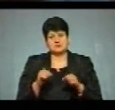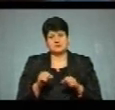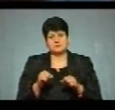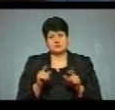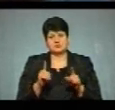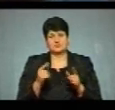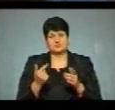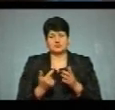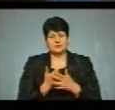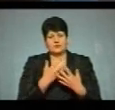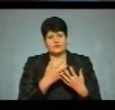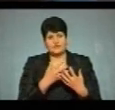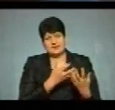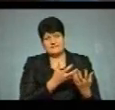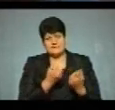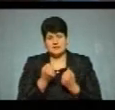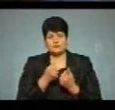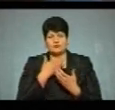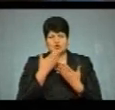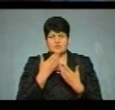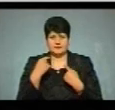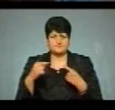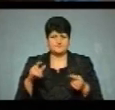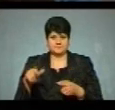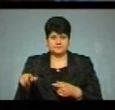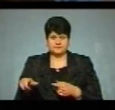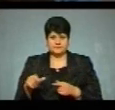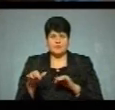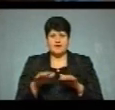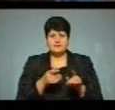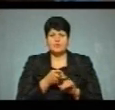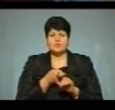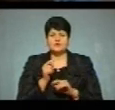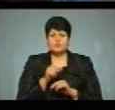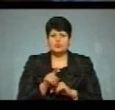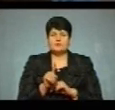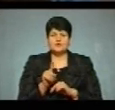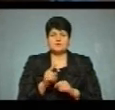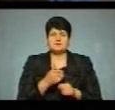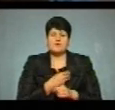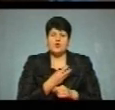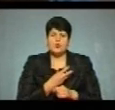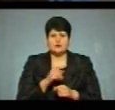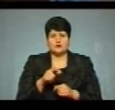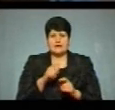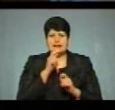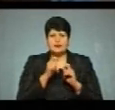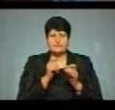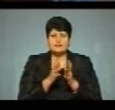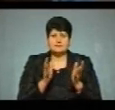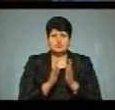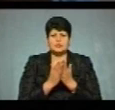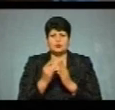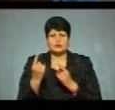знову візьметься якимись іншими читачами. Акція приурочена тому, щоб заохотити людей дарувати більше книг